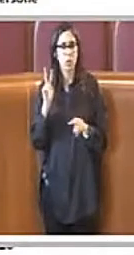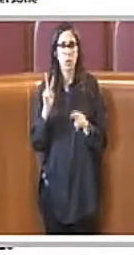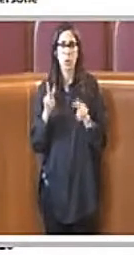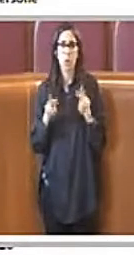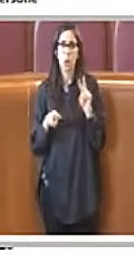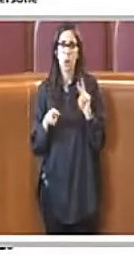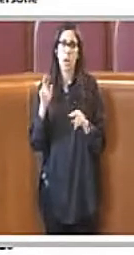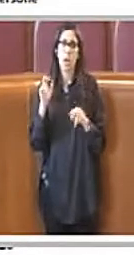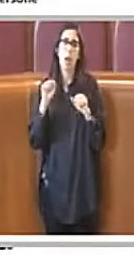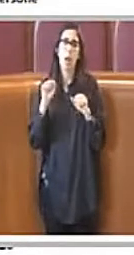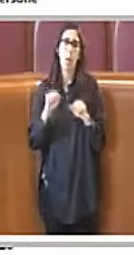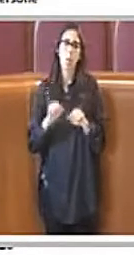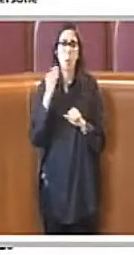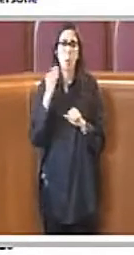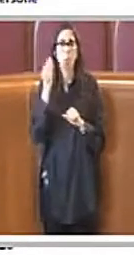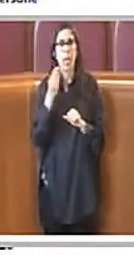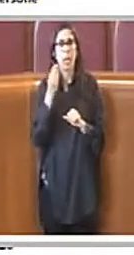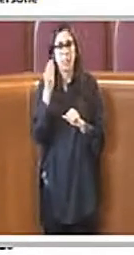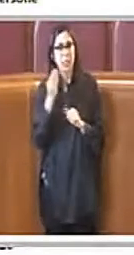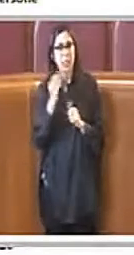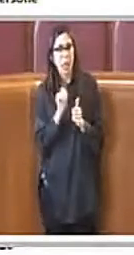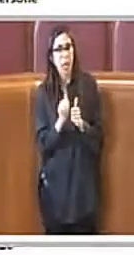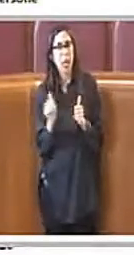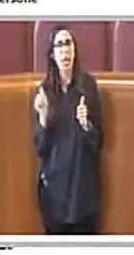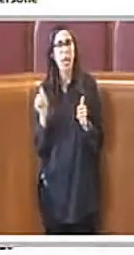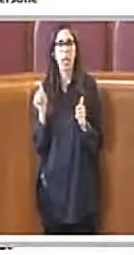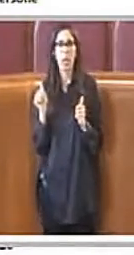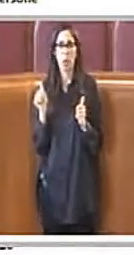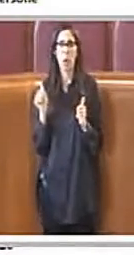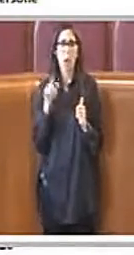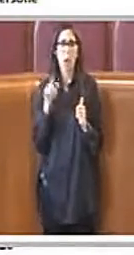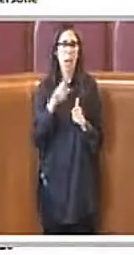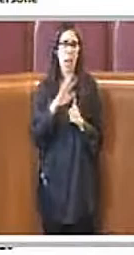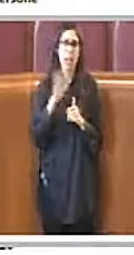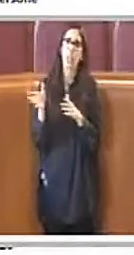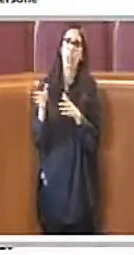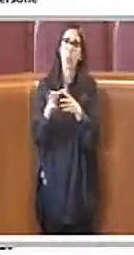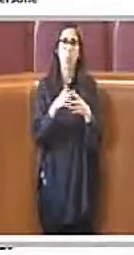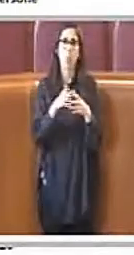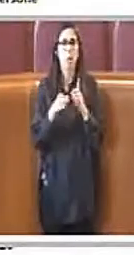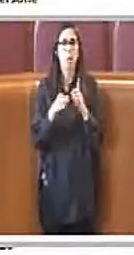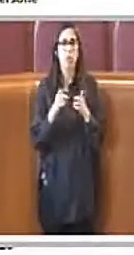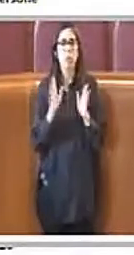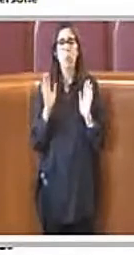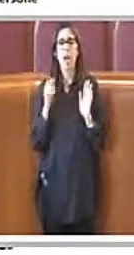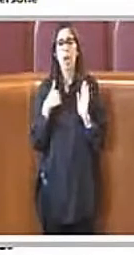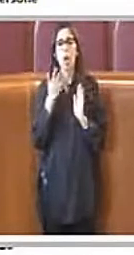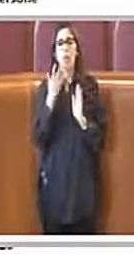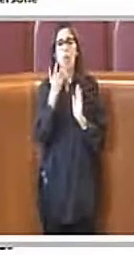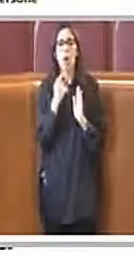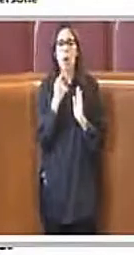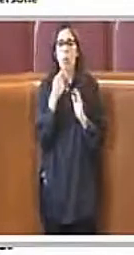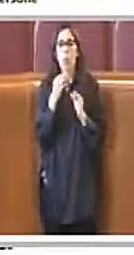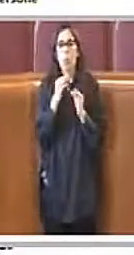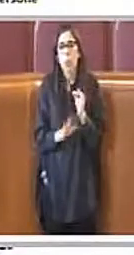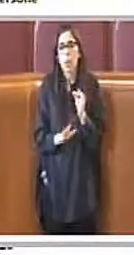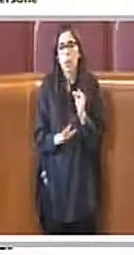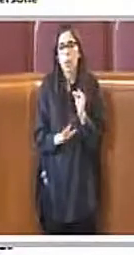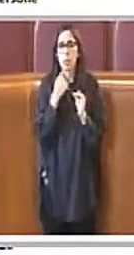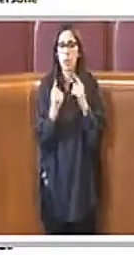potrà, come dire, rappresentare anche le altre forze politiche, però io vorrei, come dire, un attimo chiudere un